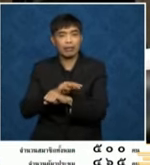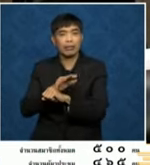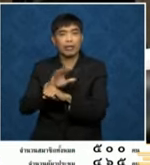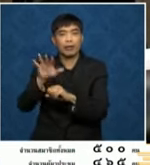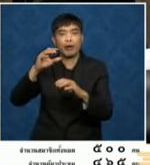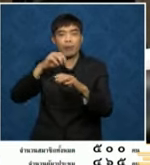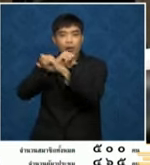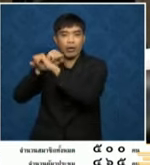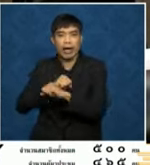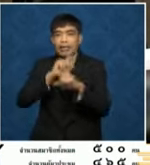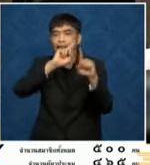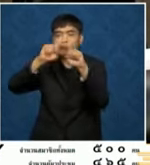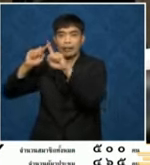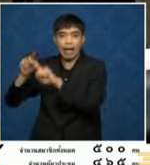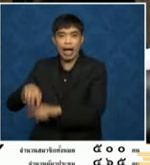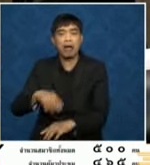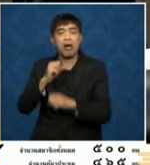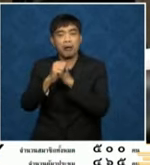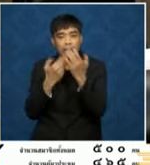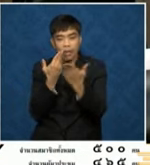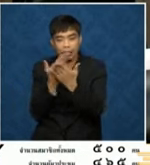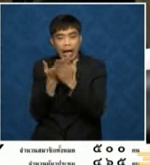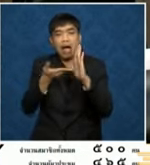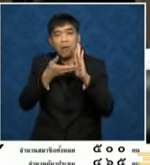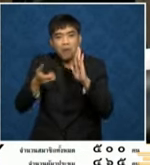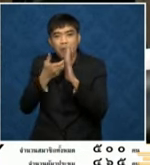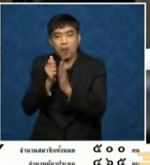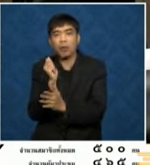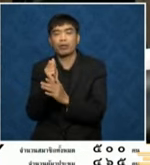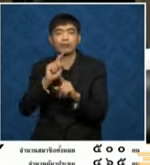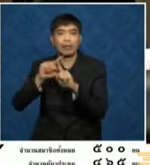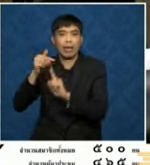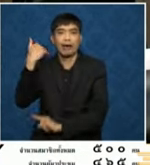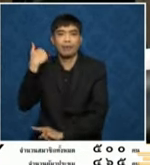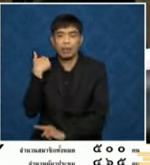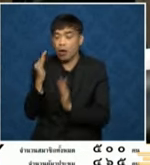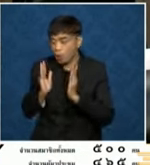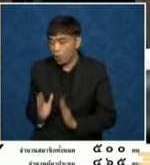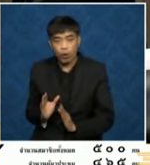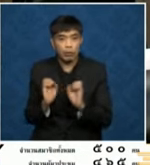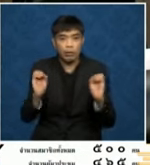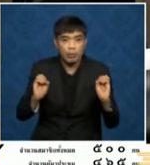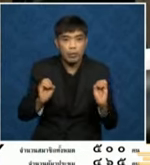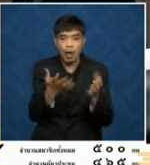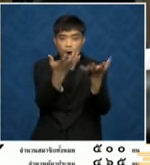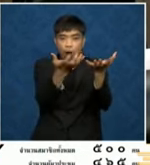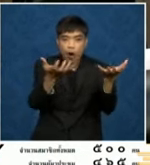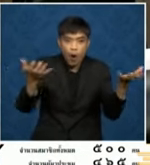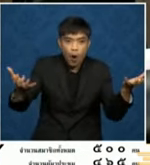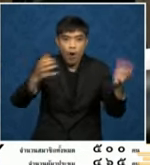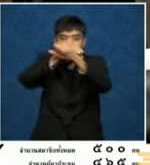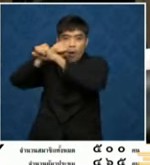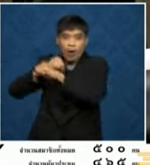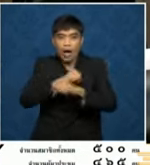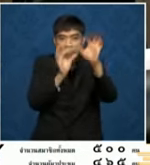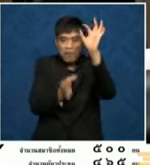ทก็ตอบไม่ได้อีกว่าทำอะไรเพราะกำลังพลท่านก็ไม่มีอาวุธยุทโธปกรณ์ในการป้องกันท่